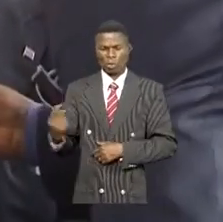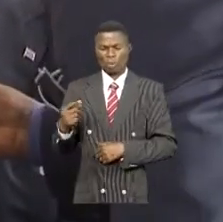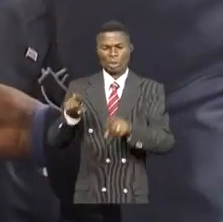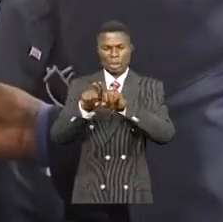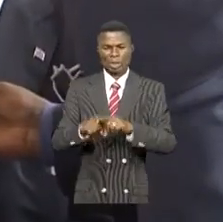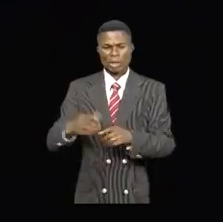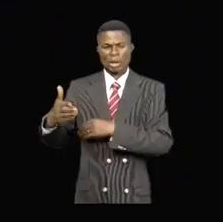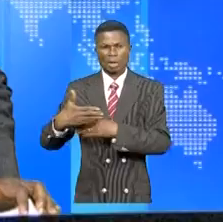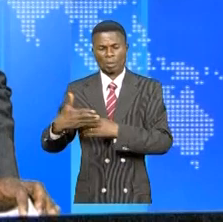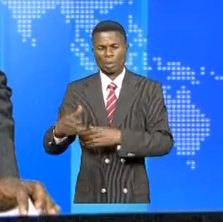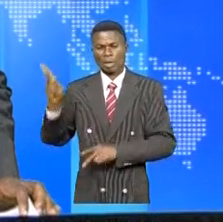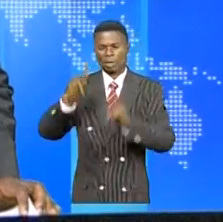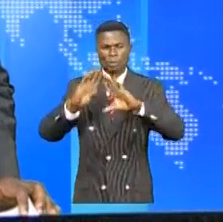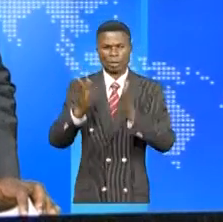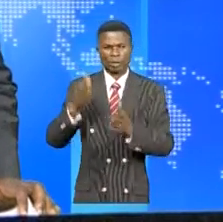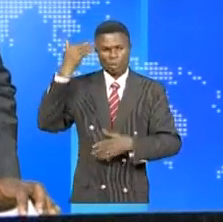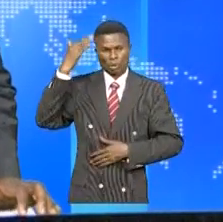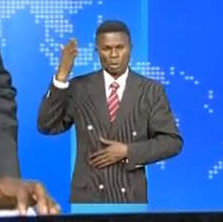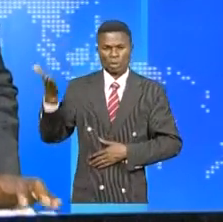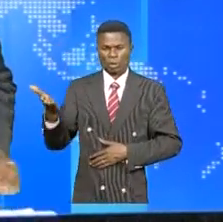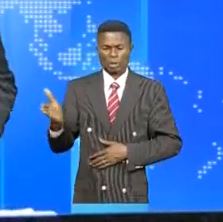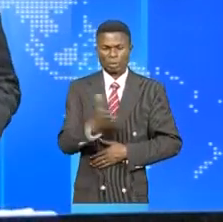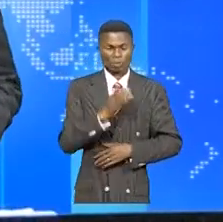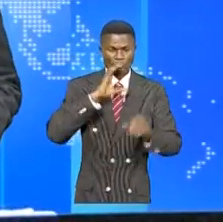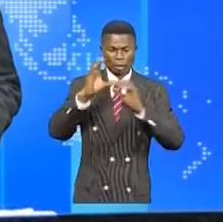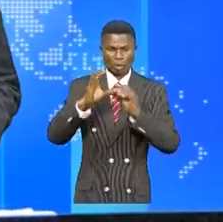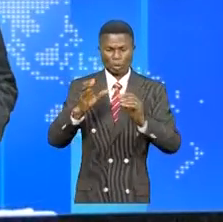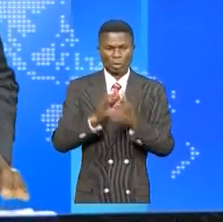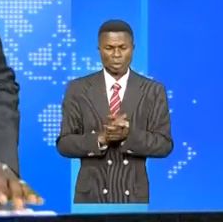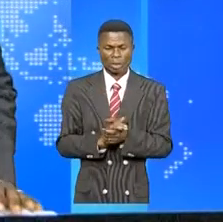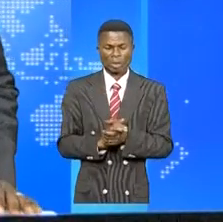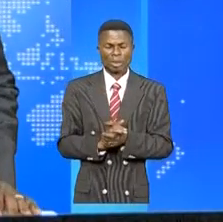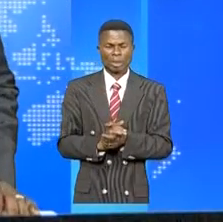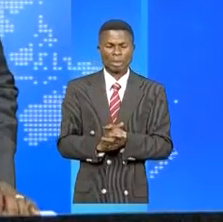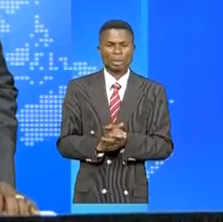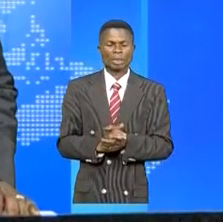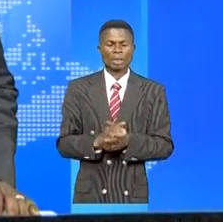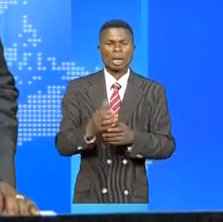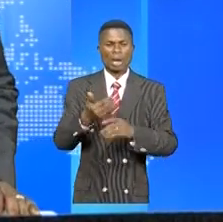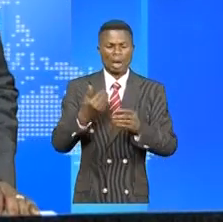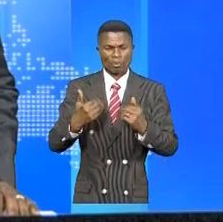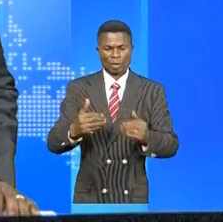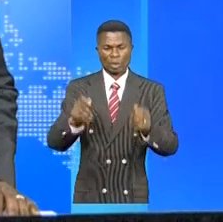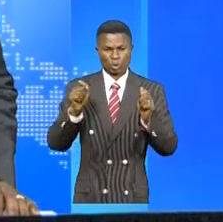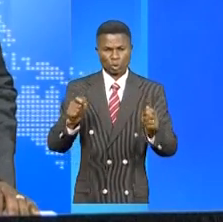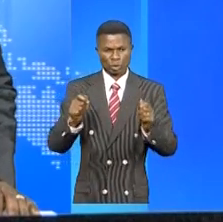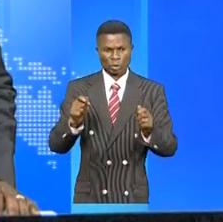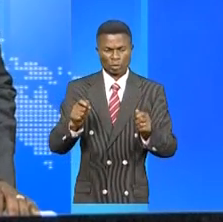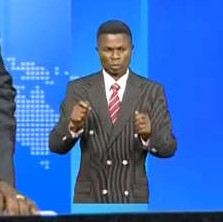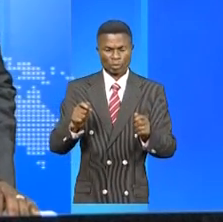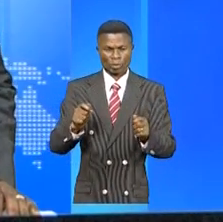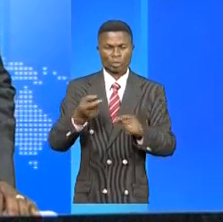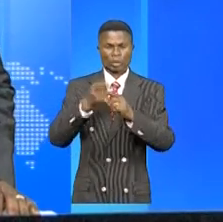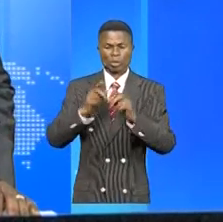de sa population de Bandaka. Ce communiqué, avant de poursuivre ce journal, le communiqué émane des